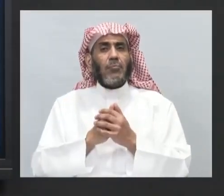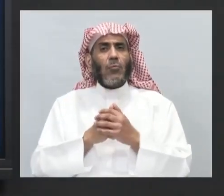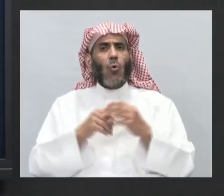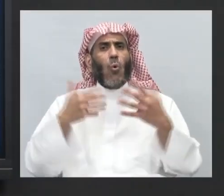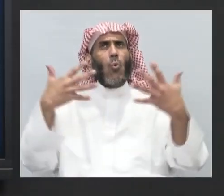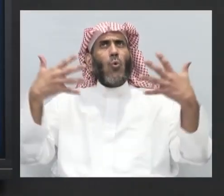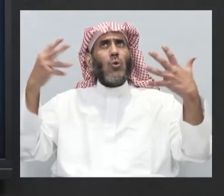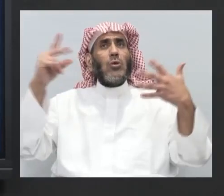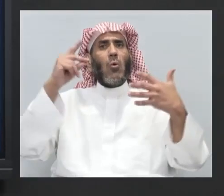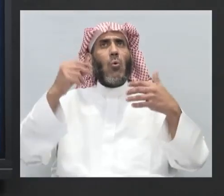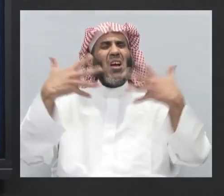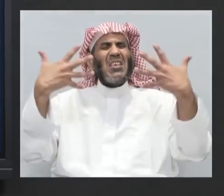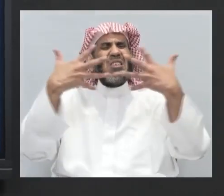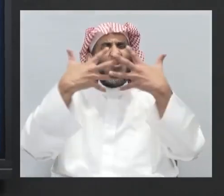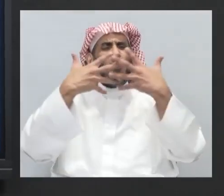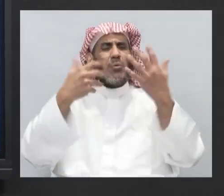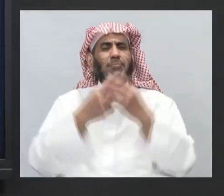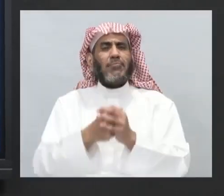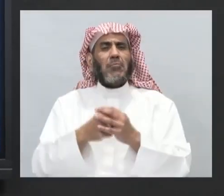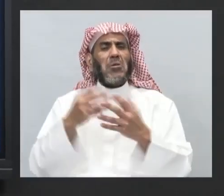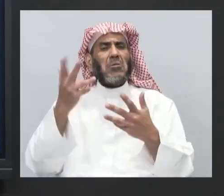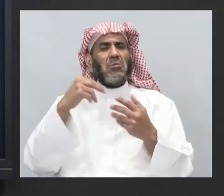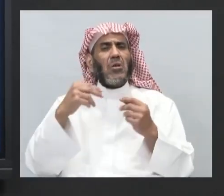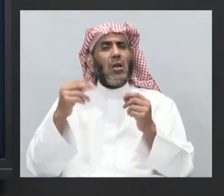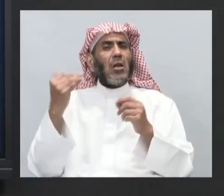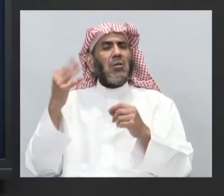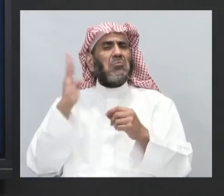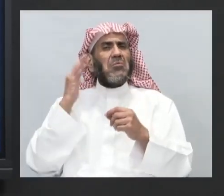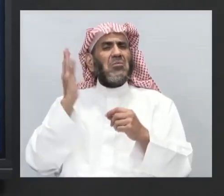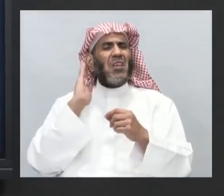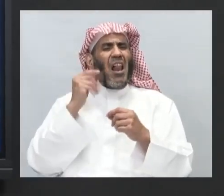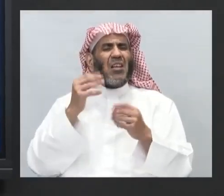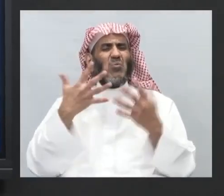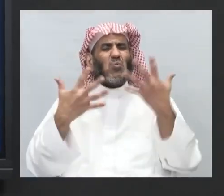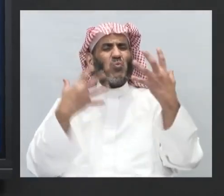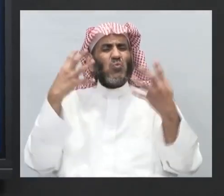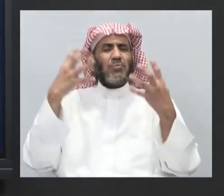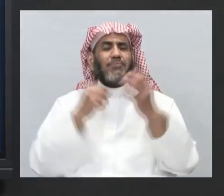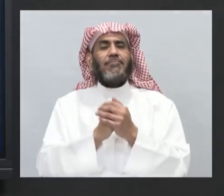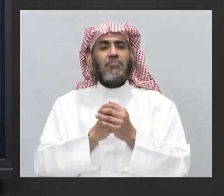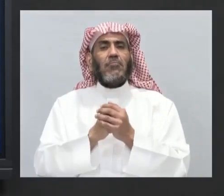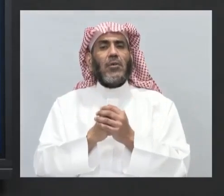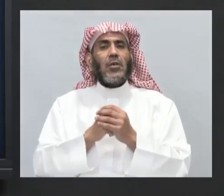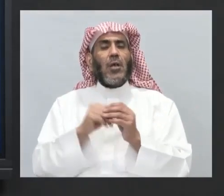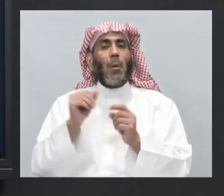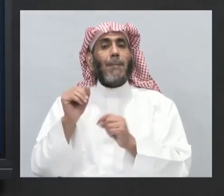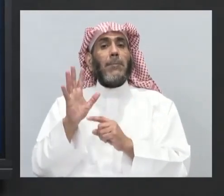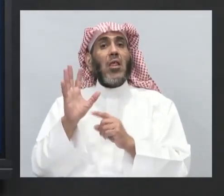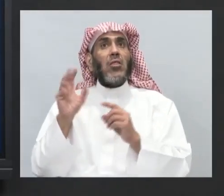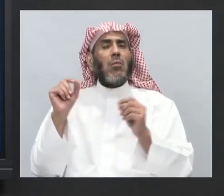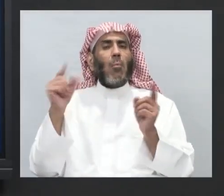الاحوال الجويه غير صافيه قد لا تصل قد لا تصل الاتصالات كذلك احيانا عندما نستقبل ما يسمى بالبث